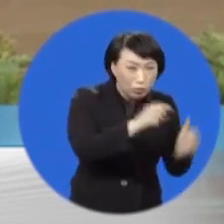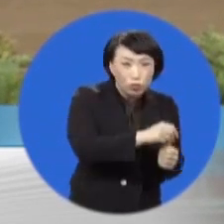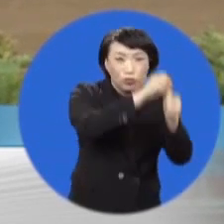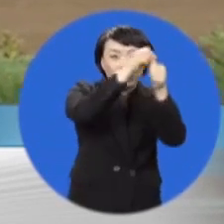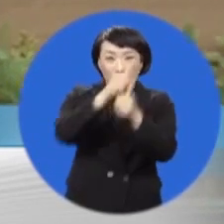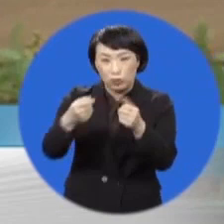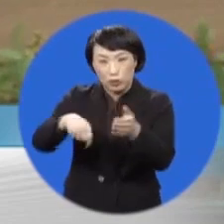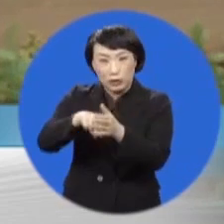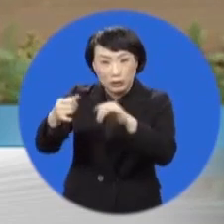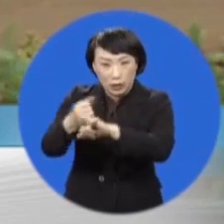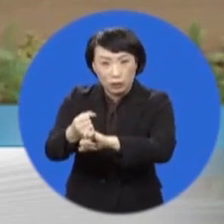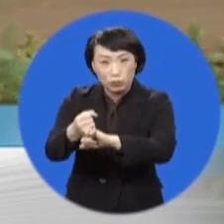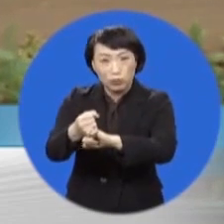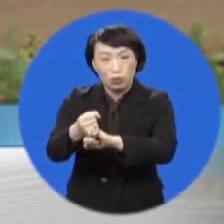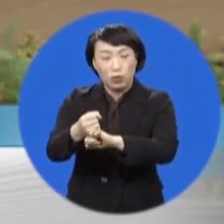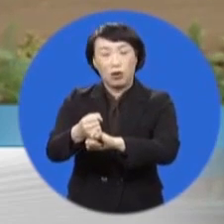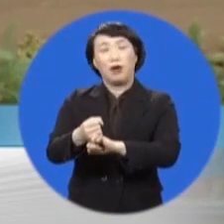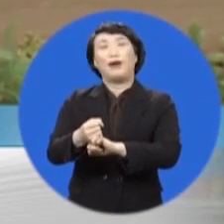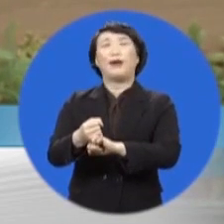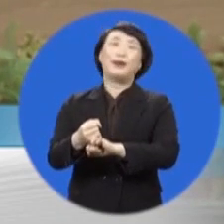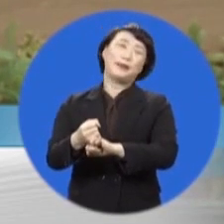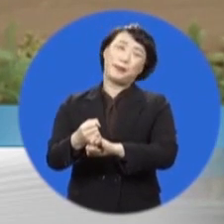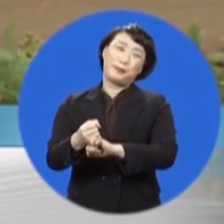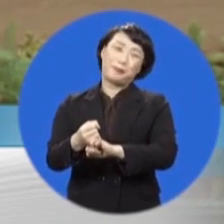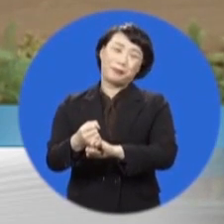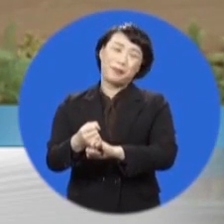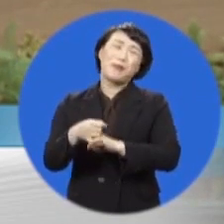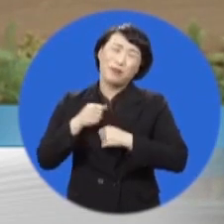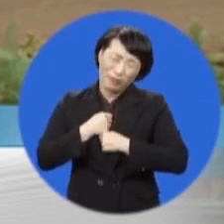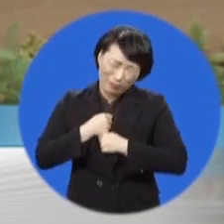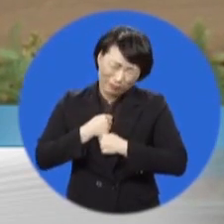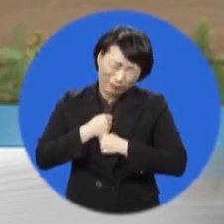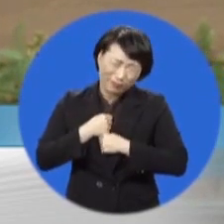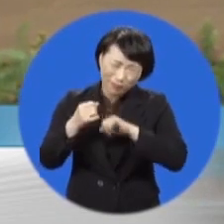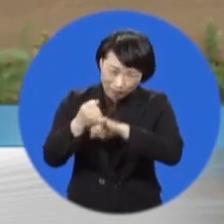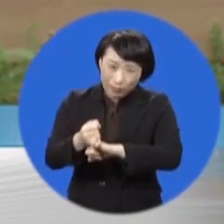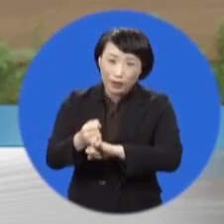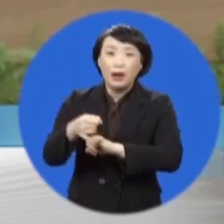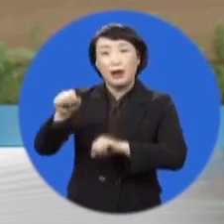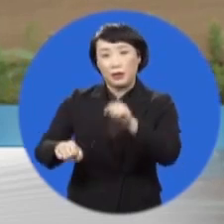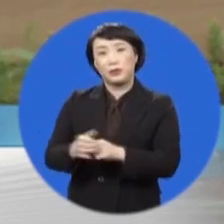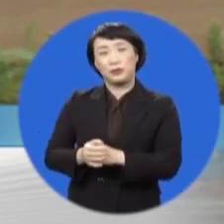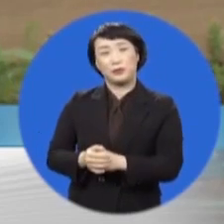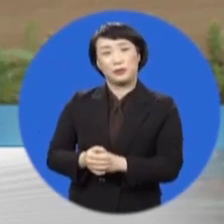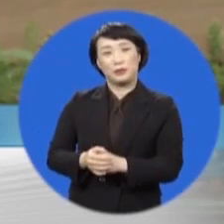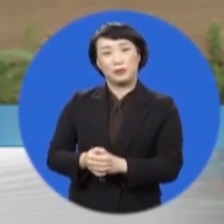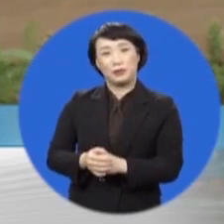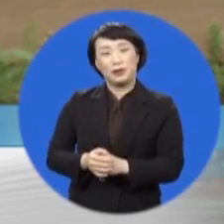고하는 약 2골 채 힘 쪽에 지켜 소 시대의 마신 분이